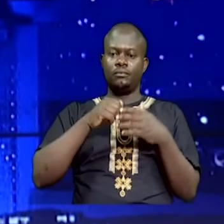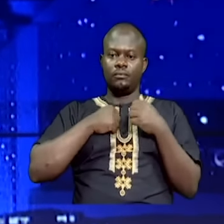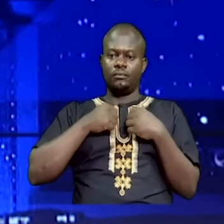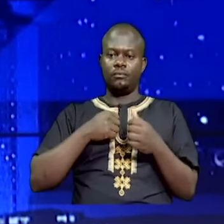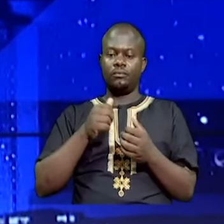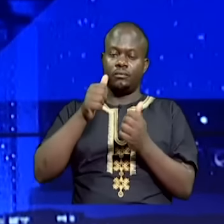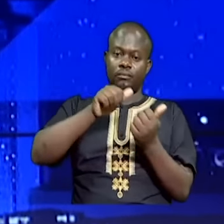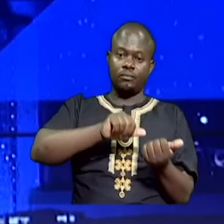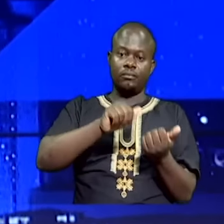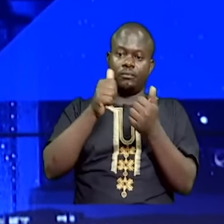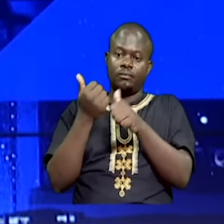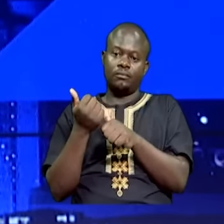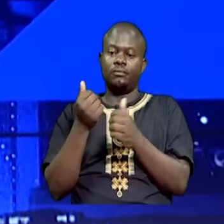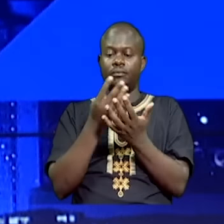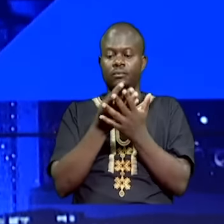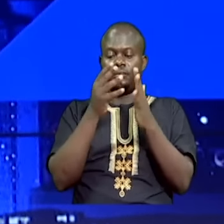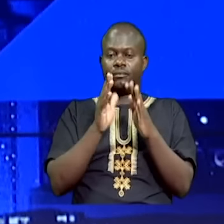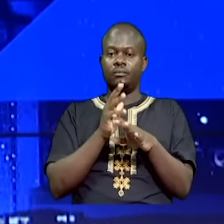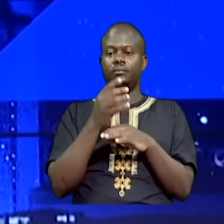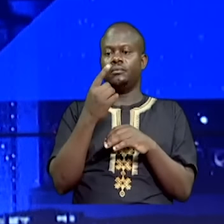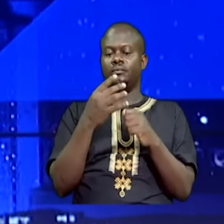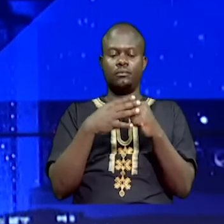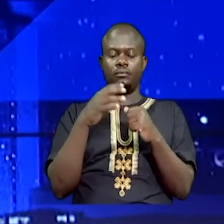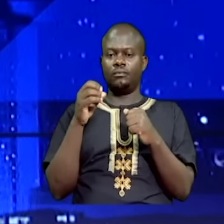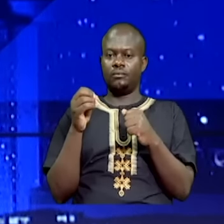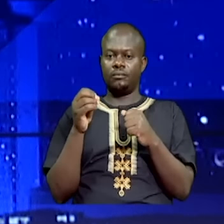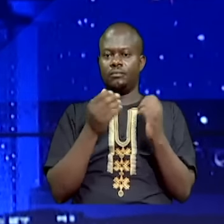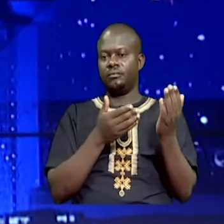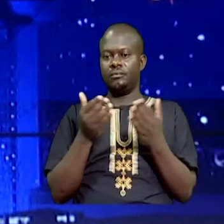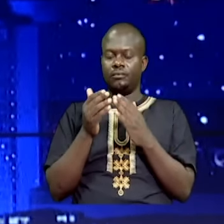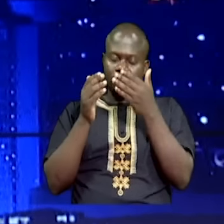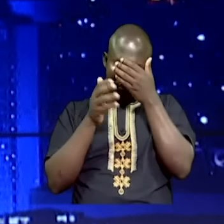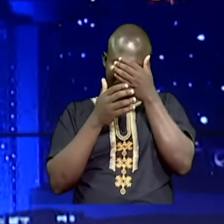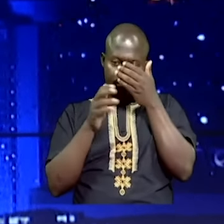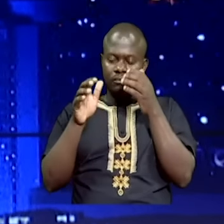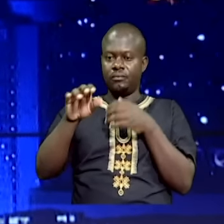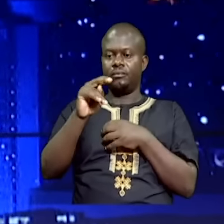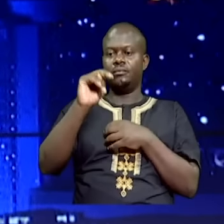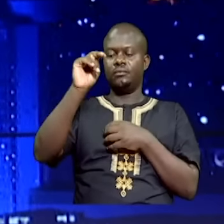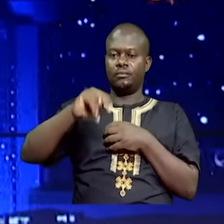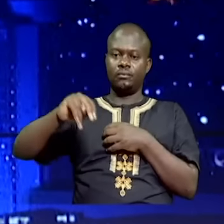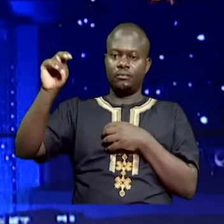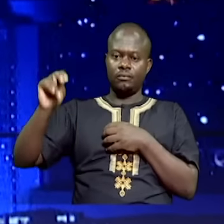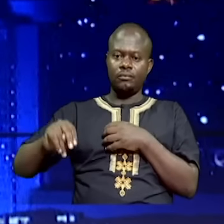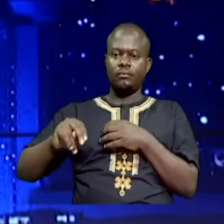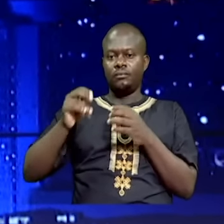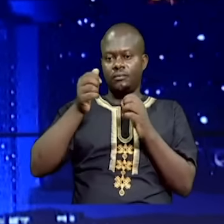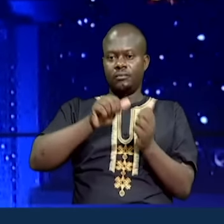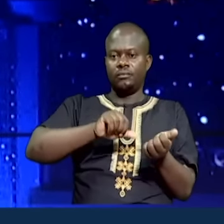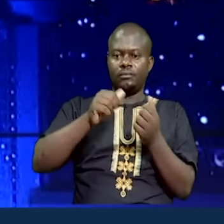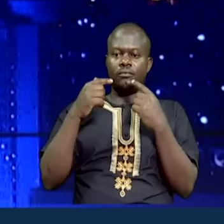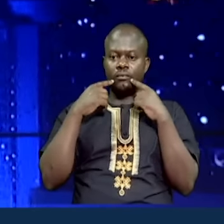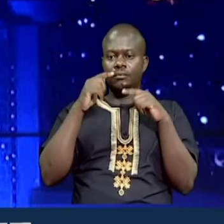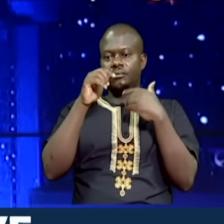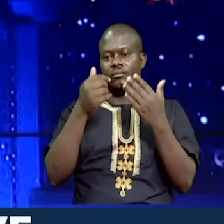ryabatije abagororwa basaga 190 bakiriye agakiza mu igororero rya Nyarugenge ababatijwe bakaba bavuze ko